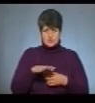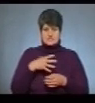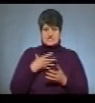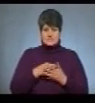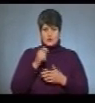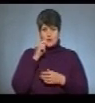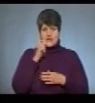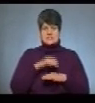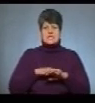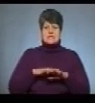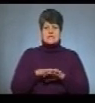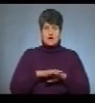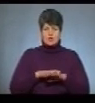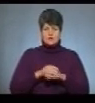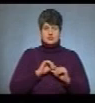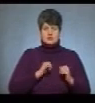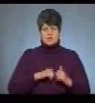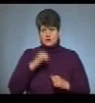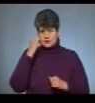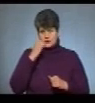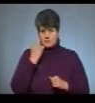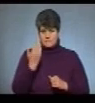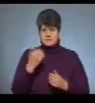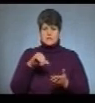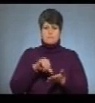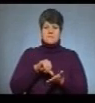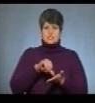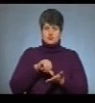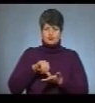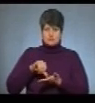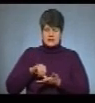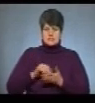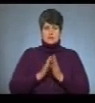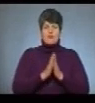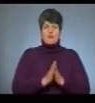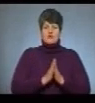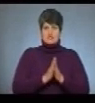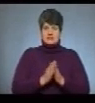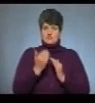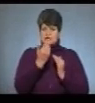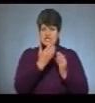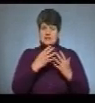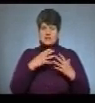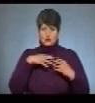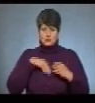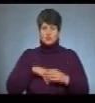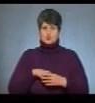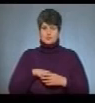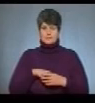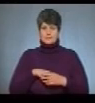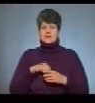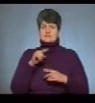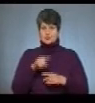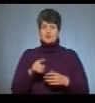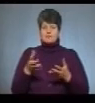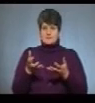український народ. Щиро дякую вам за присутність, за молитву за їхні душі, за ту підтримку,